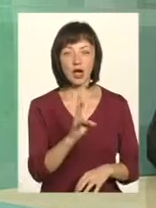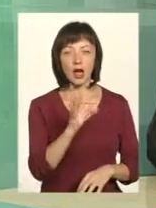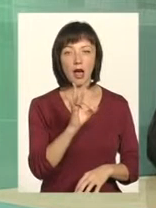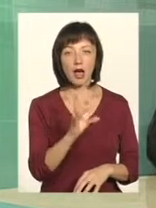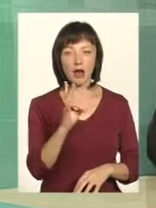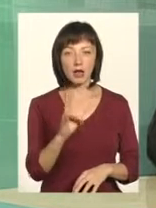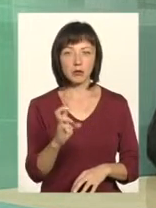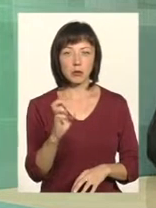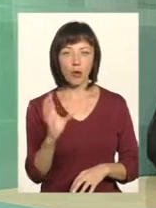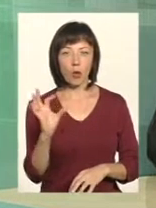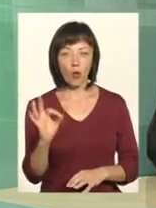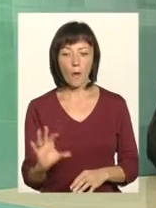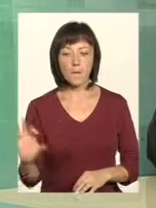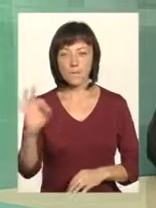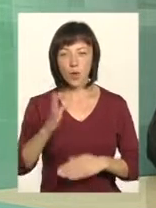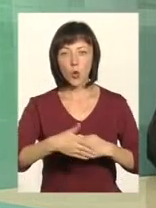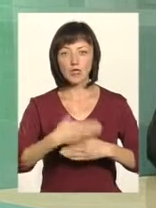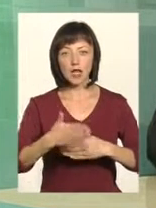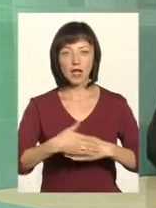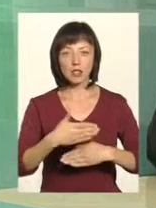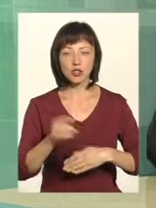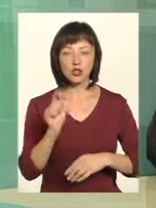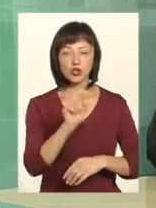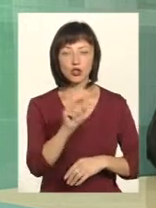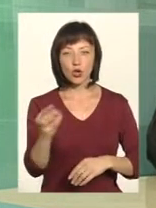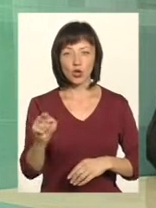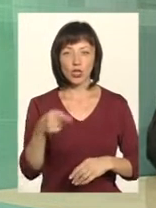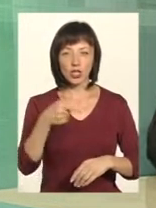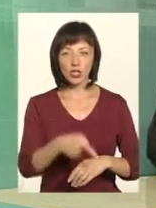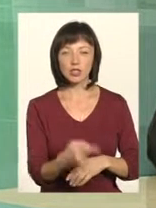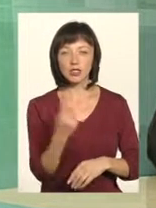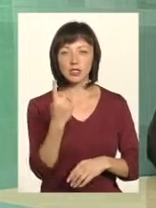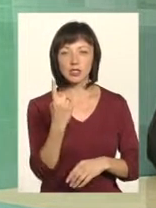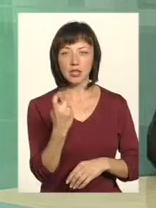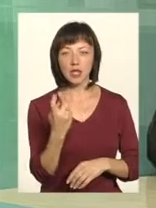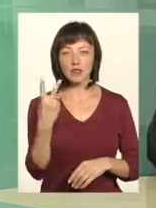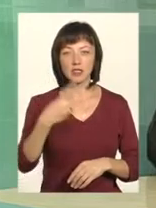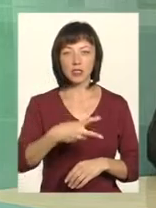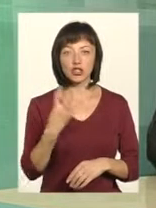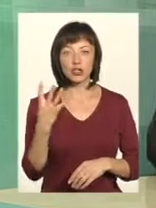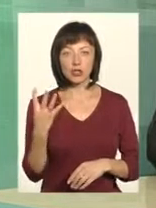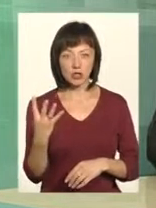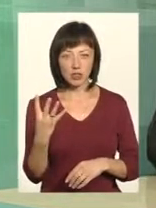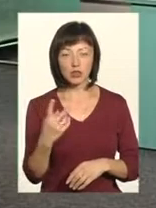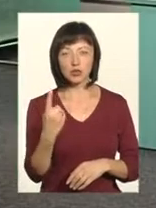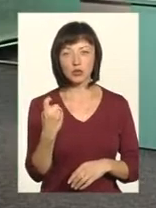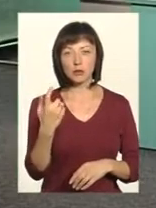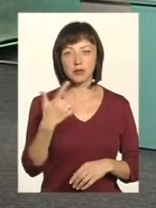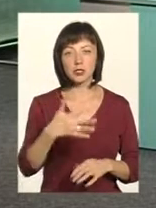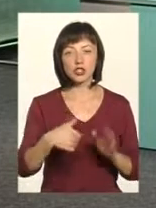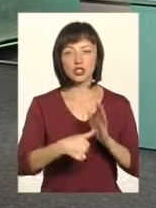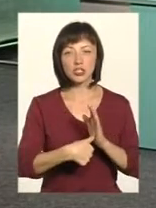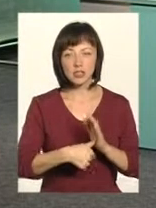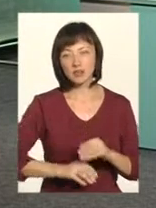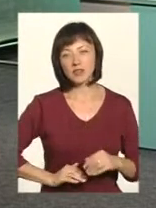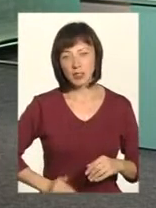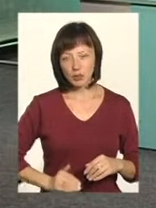про санкції щодо 1124, якщо не помиляюсь, фізичних і 156